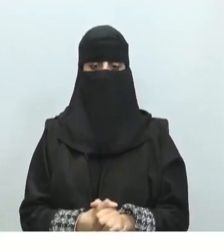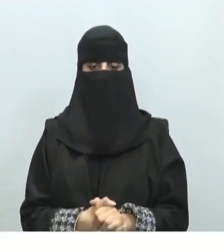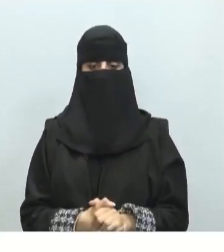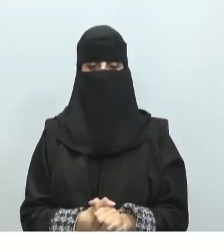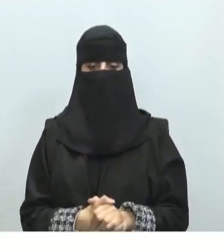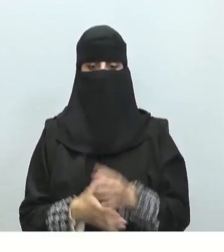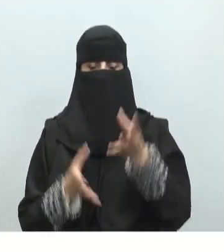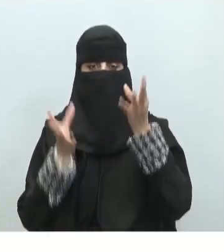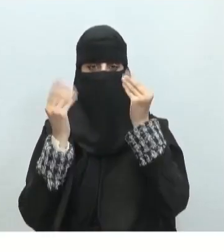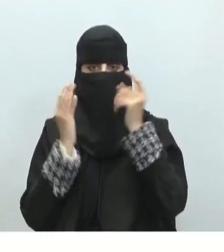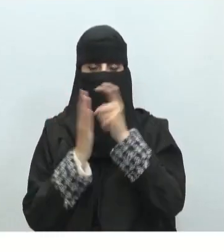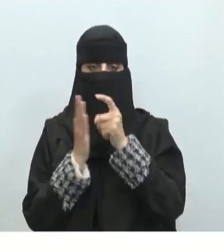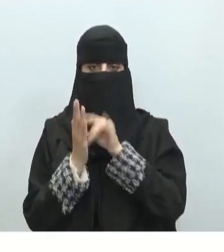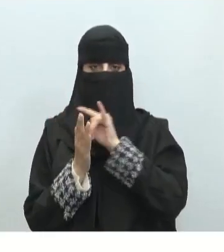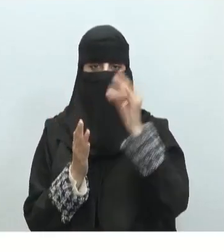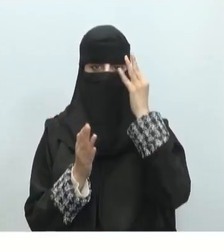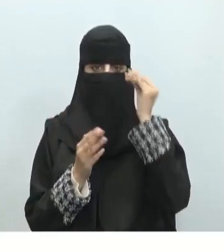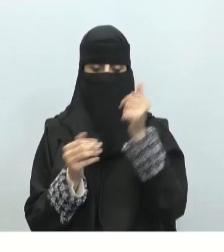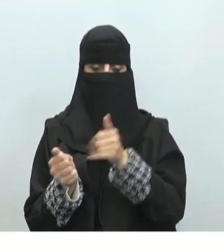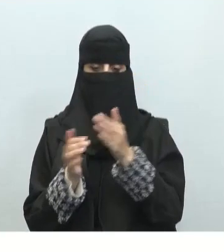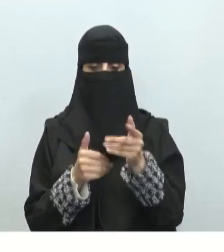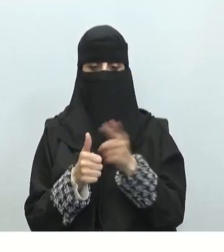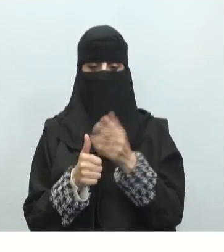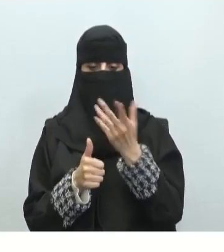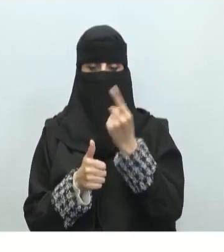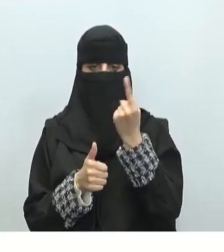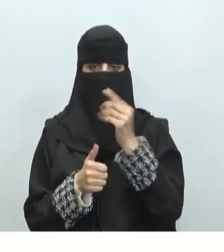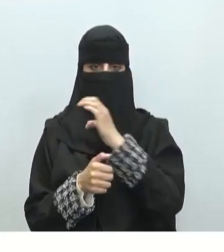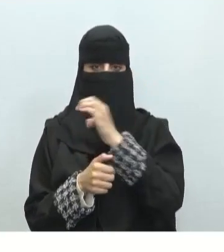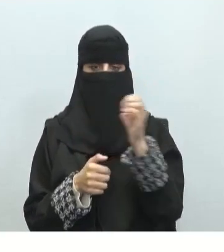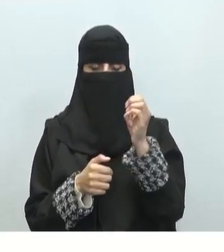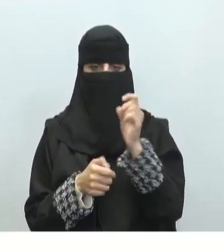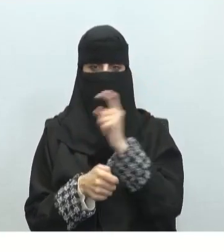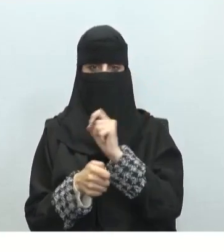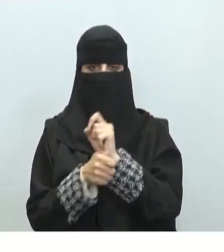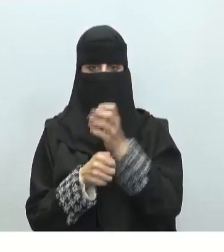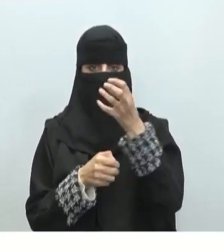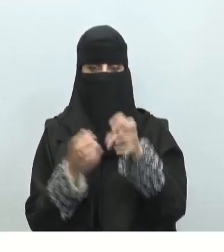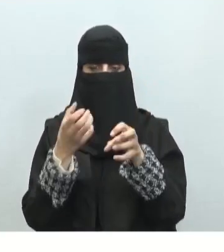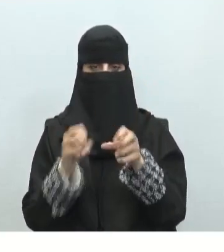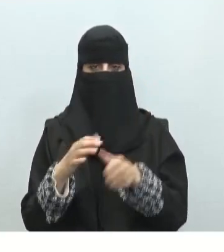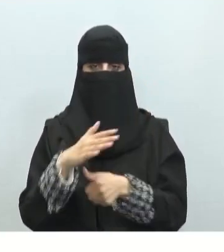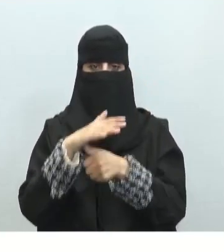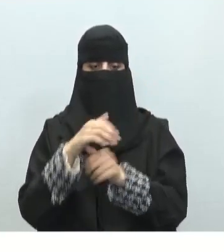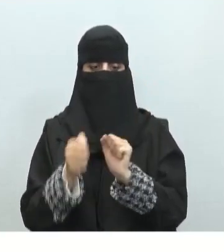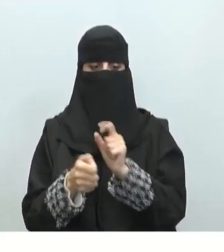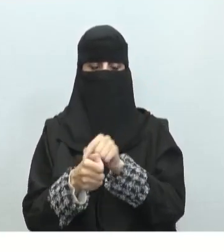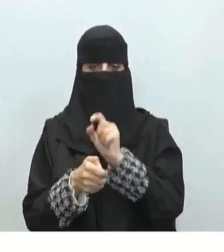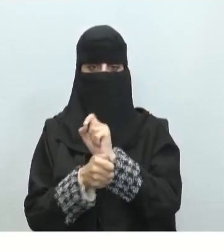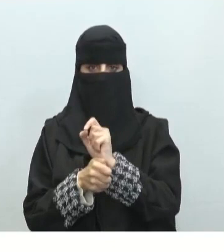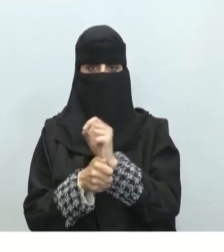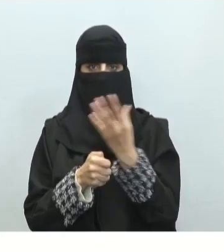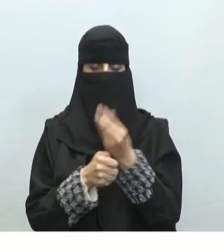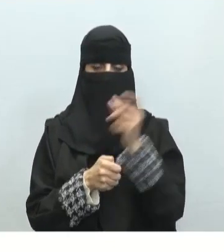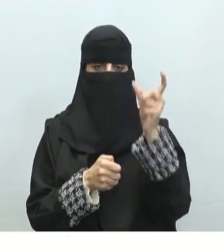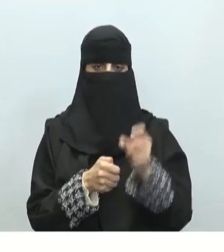السهوله تعلمت قواعد لا انساها الجمله الفعليه تتكون من ركنين اساسيين الفعل